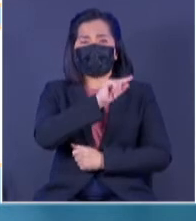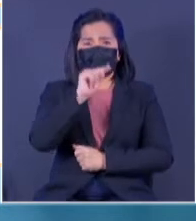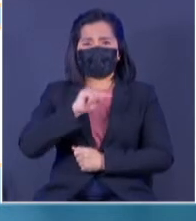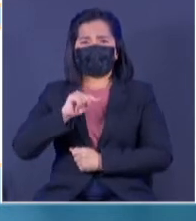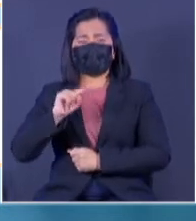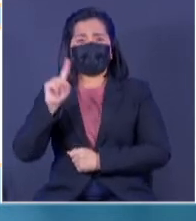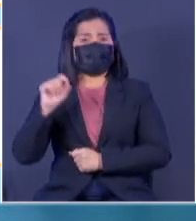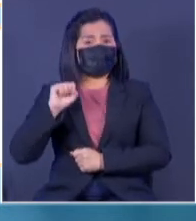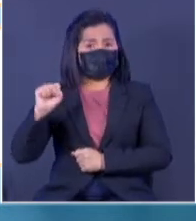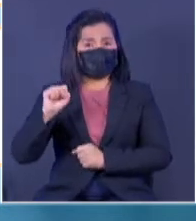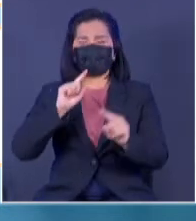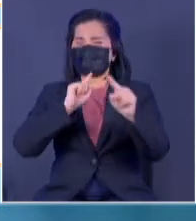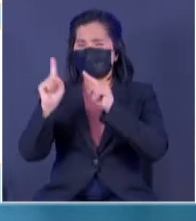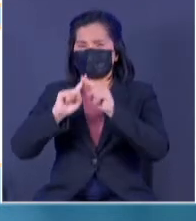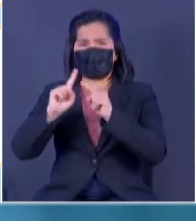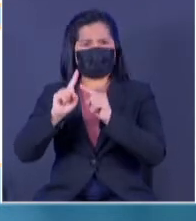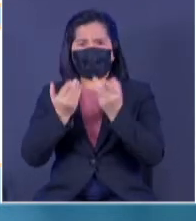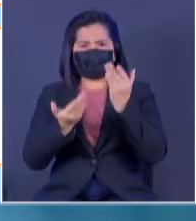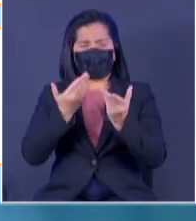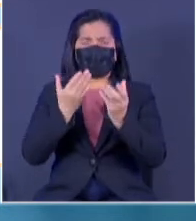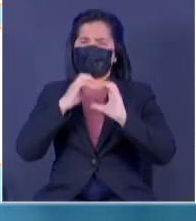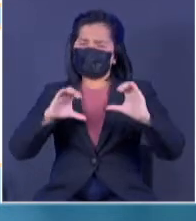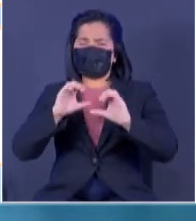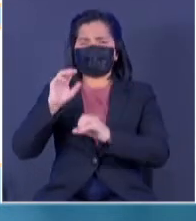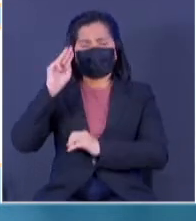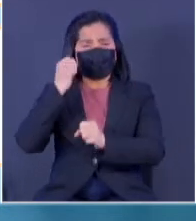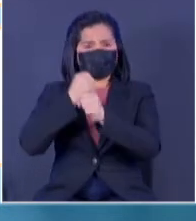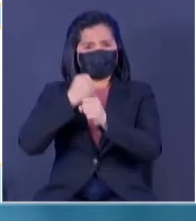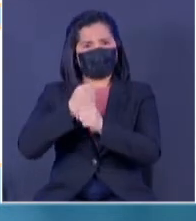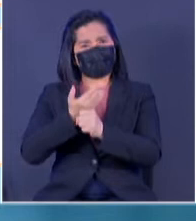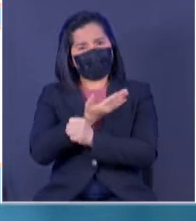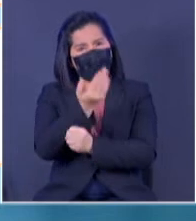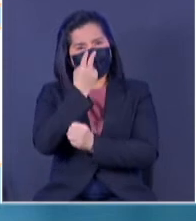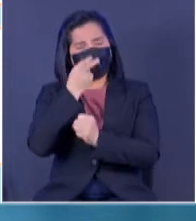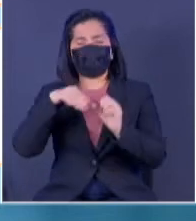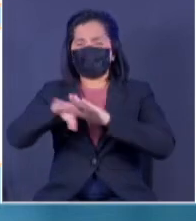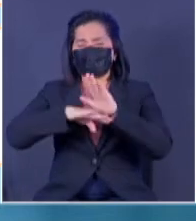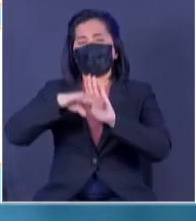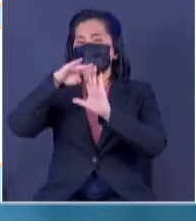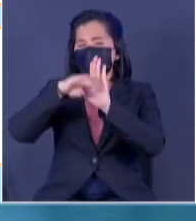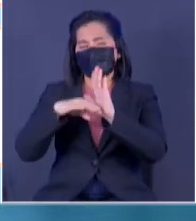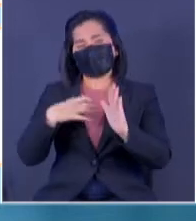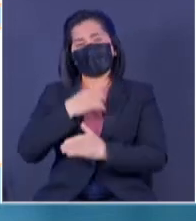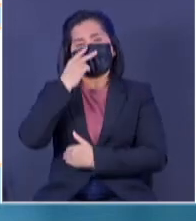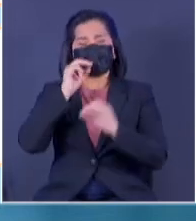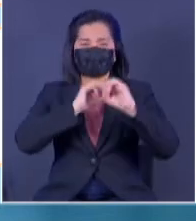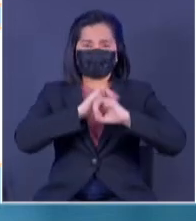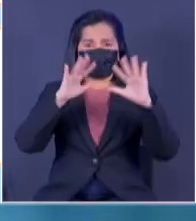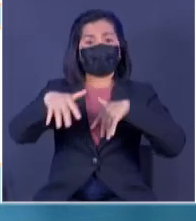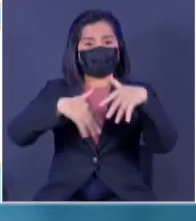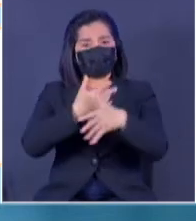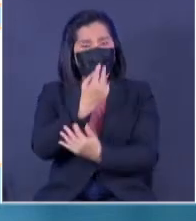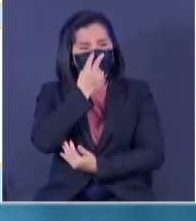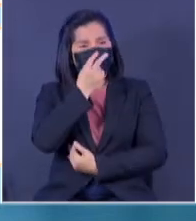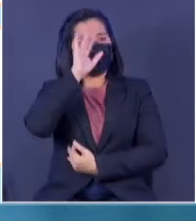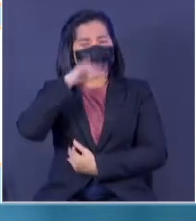มไปถึงวัคซีนอื่นๆที่รัฐบาลจะทำสัญญาในอนาคตด้วยก็เพื่อให้เกิดความโปร่งใสและพิสูจน์ให้ประชาชนได้ท